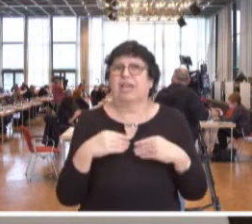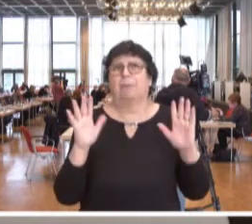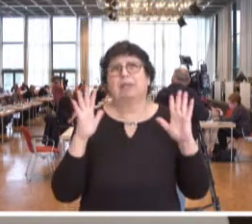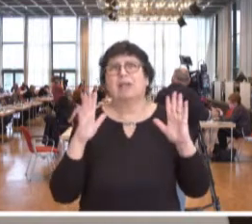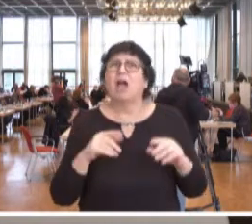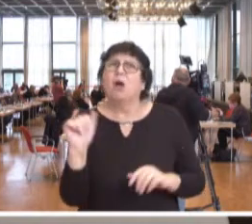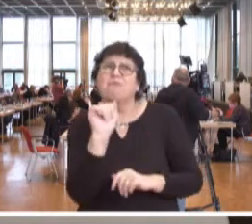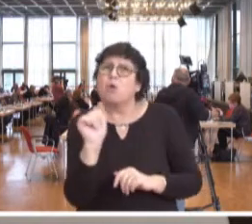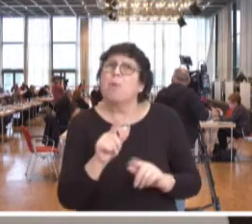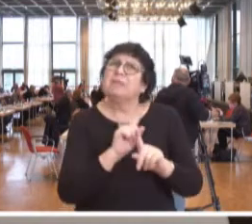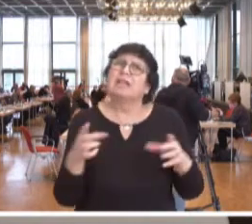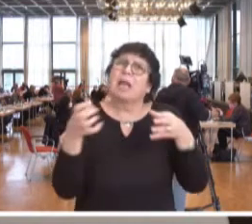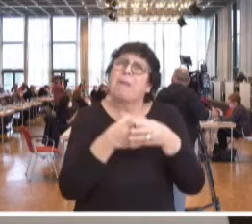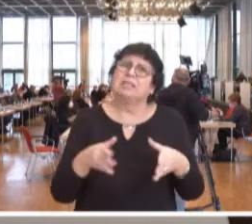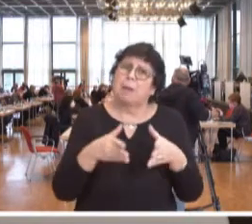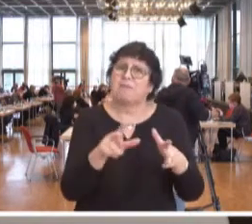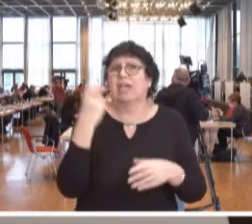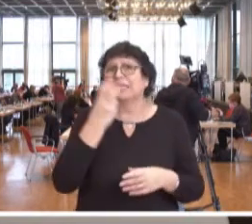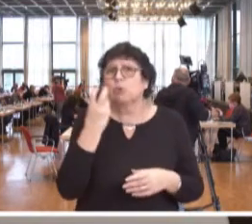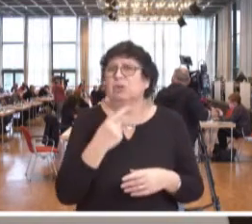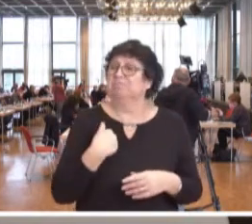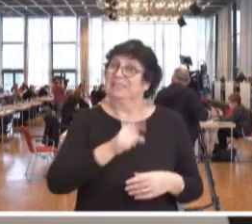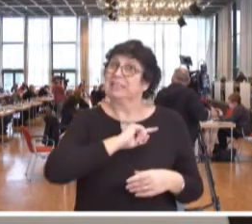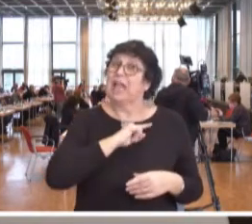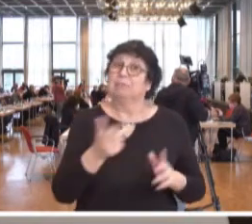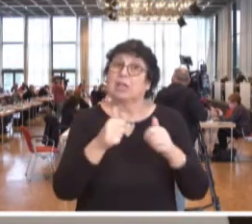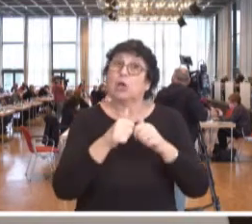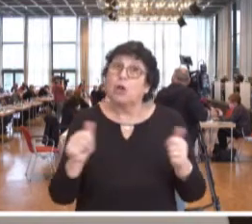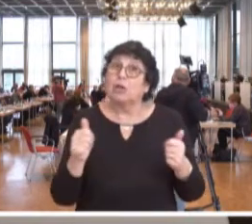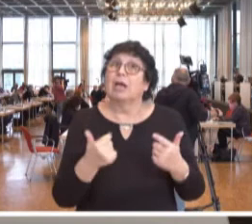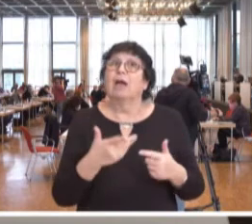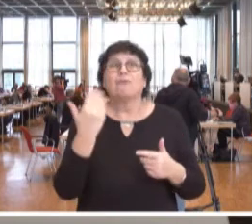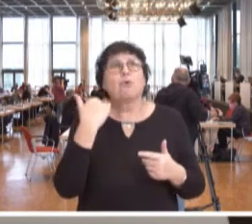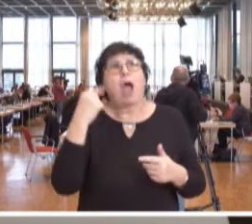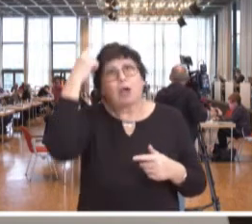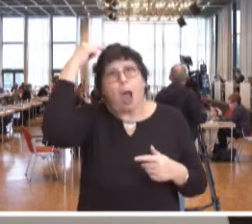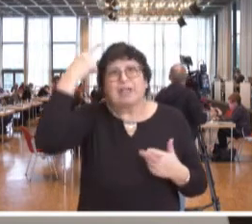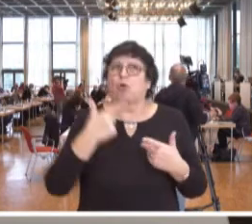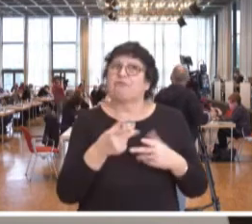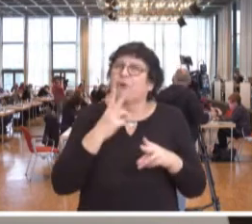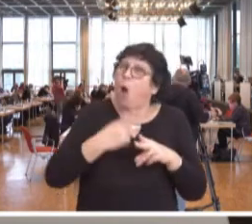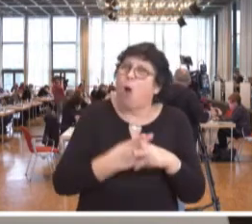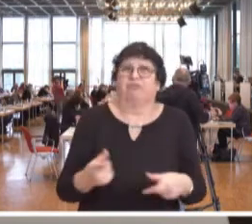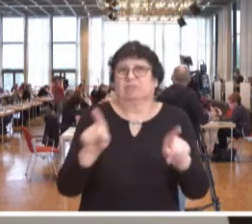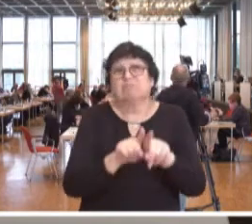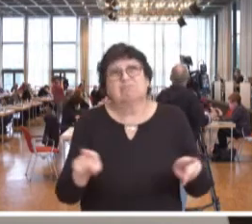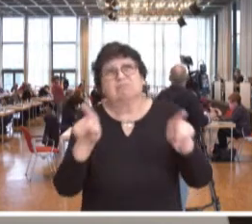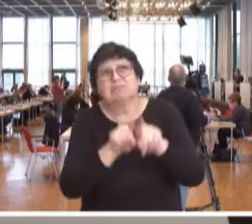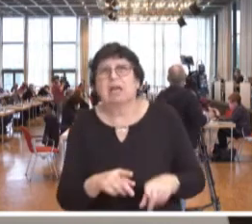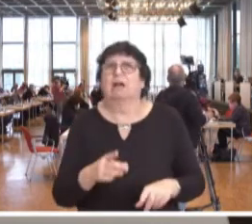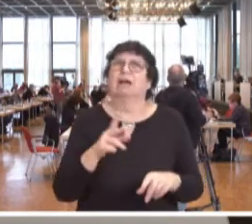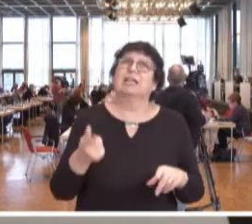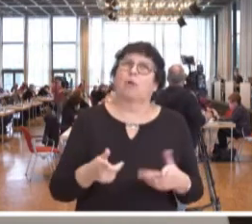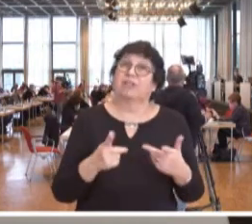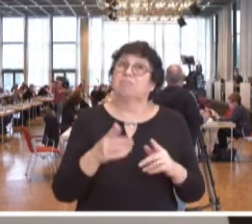einen gemeinsamen Weg zu suchen? Ich selber hatte das Glück, mehrfach Michail Gorbatschow zu begegnen, und ich hatte ihn auch hier einmal im Saarland, im Saarbrücker